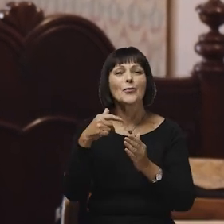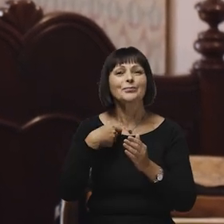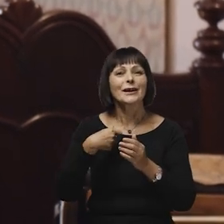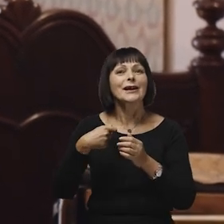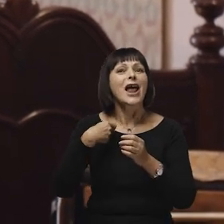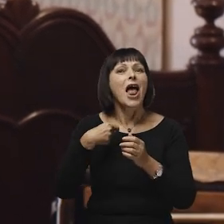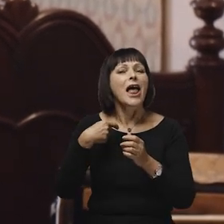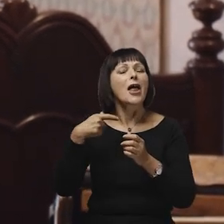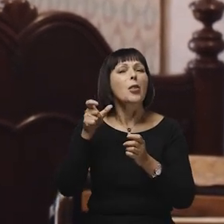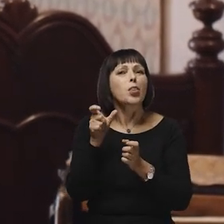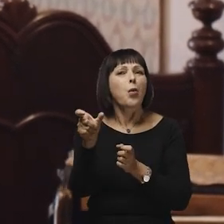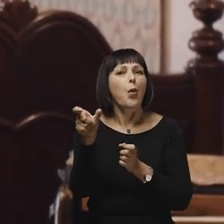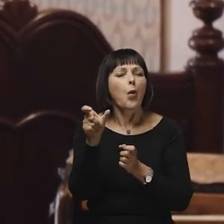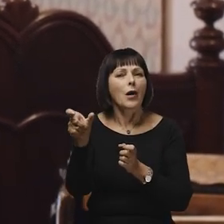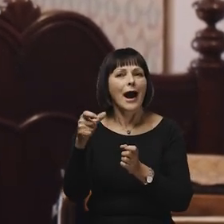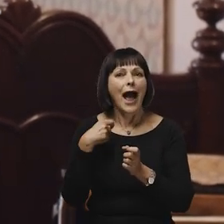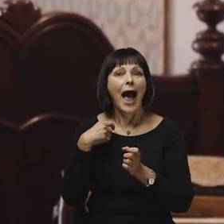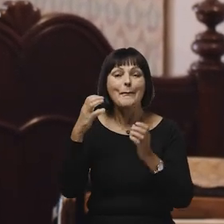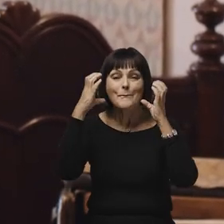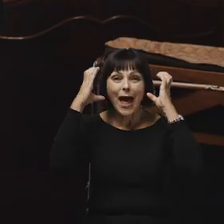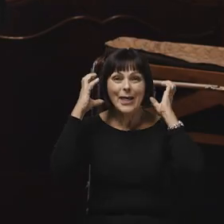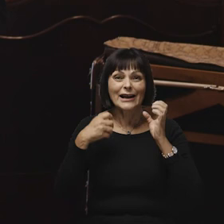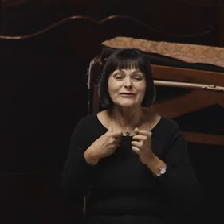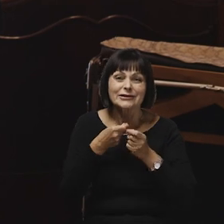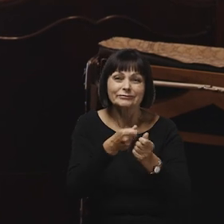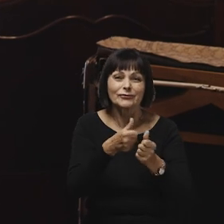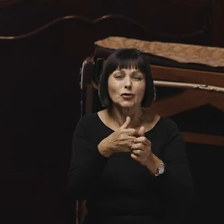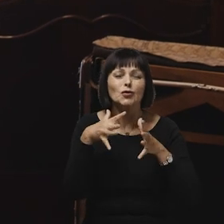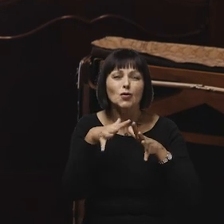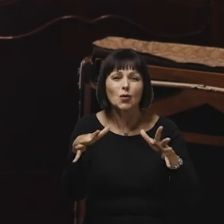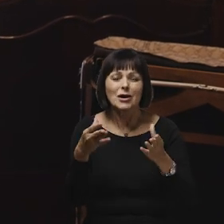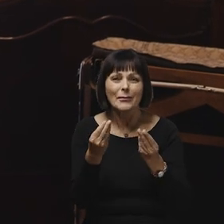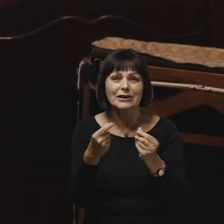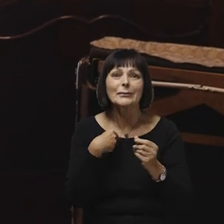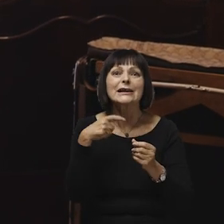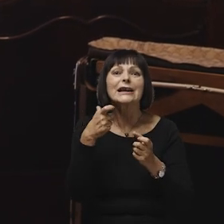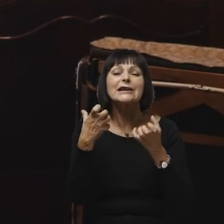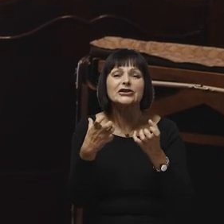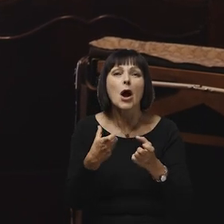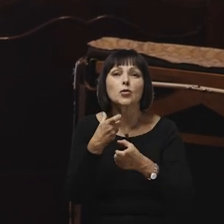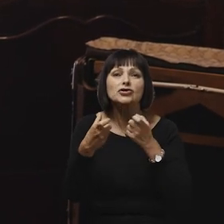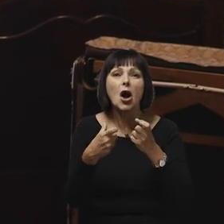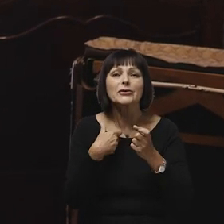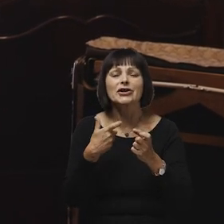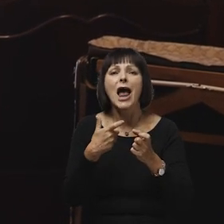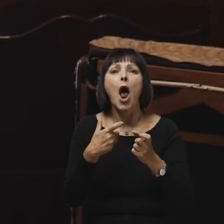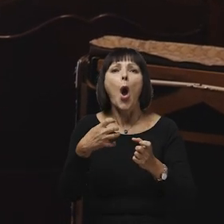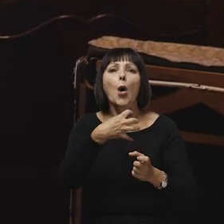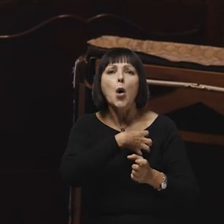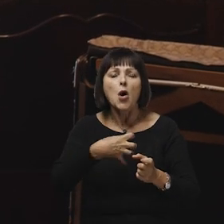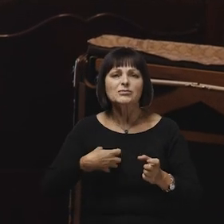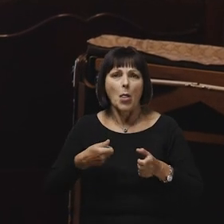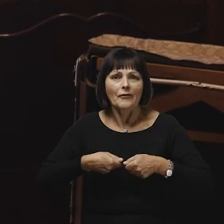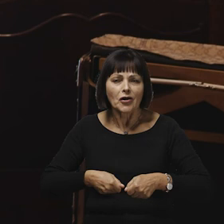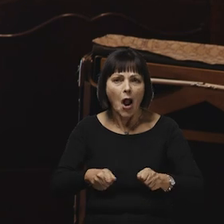zaniedbany. Paderewski zainwestował ogromne fundusze, żeby utworzyć tutaj wielokierunkowe gospodarstwo rolne, które miało